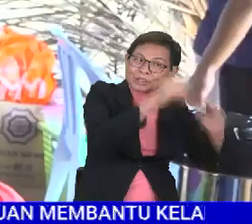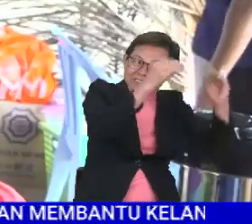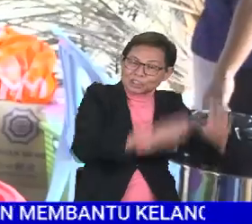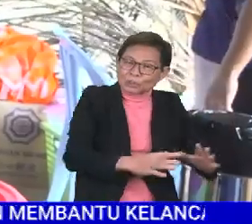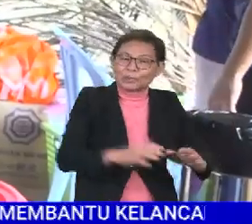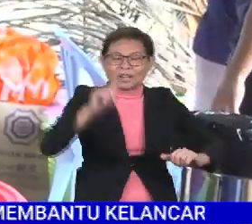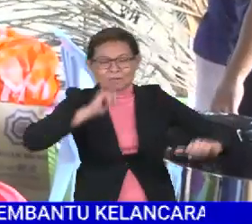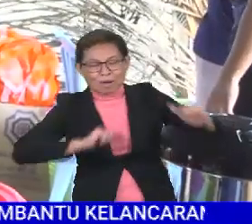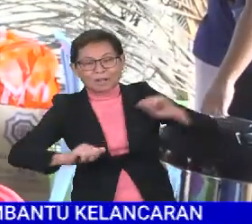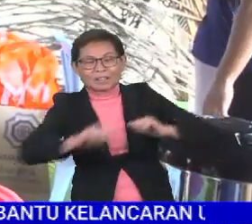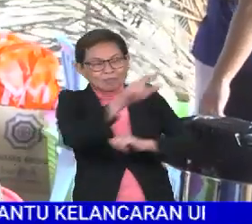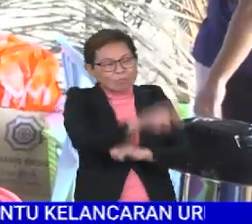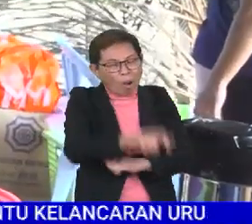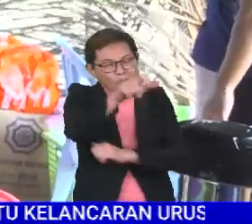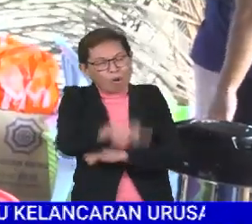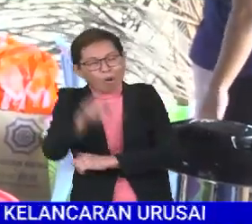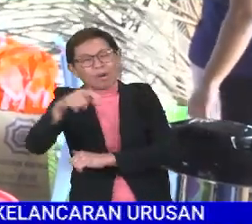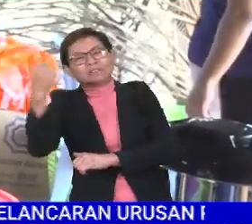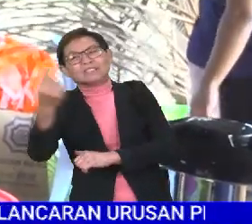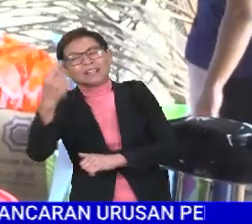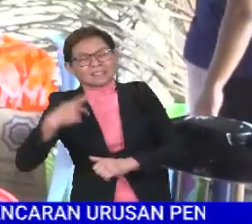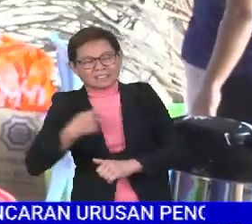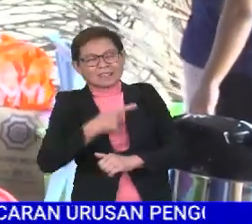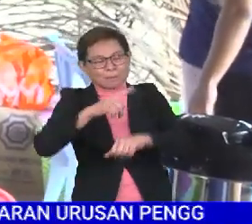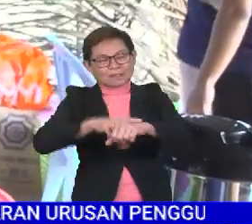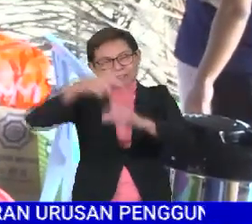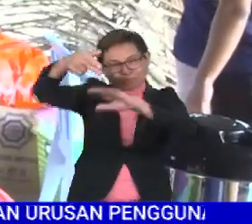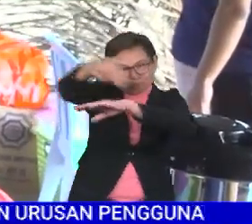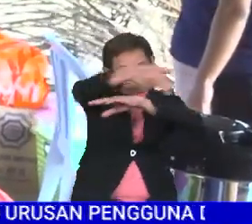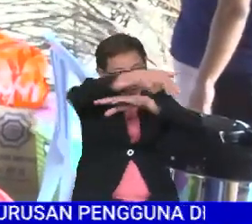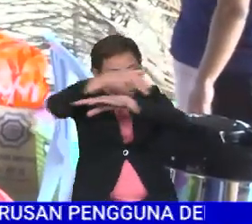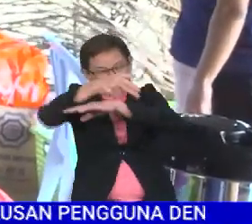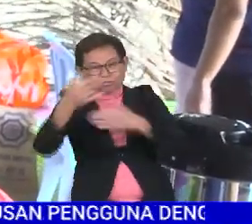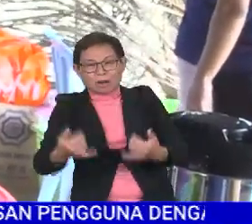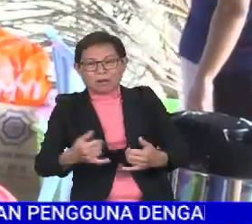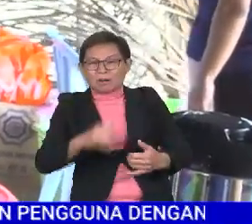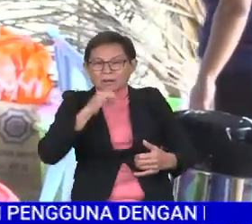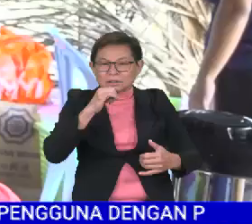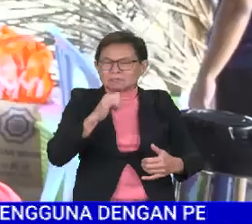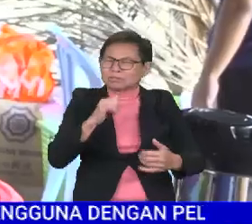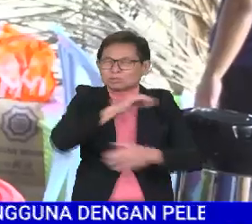kereta-kereta yang sentiasa ada setiap kali kita buat rakaman. Dan hari ini walaupun tak semua pelakon